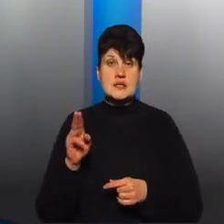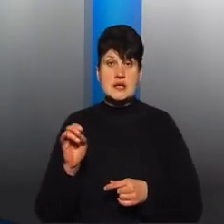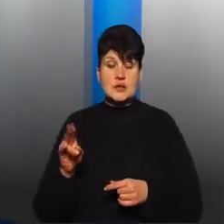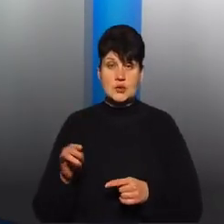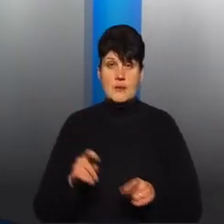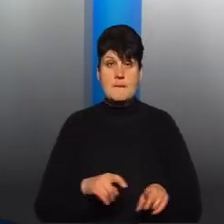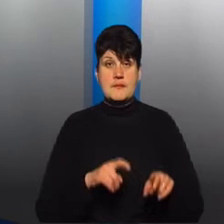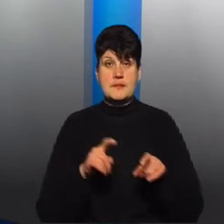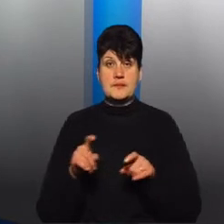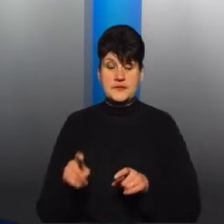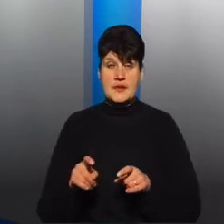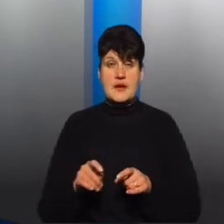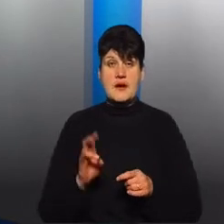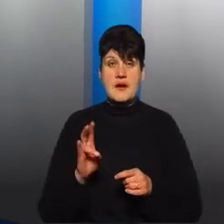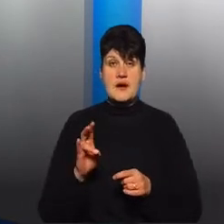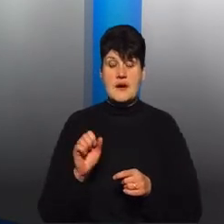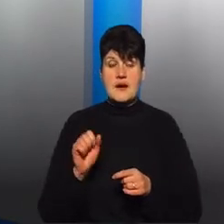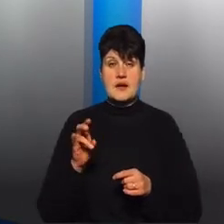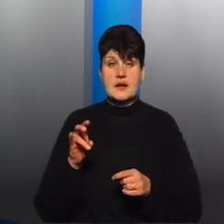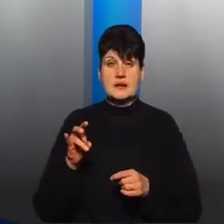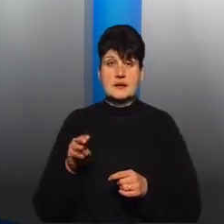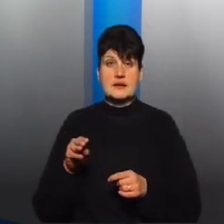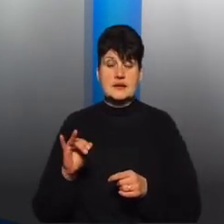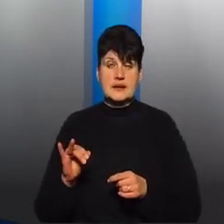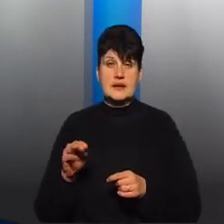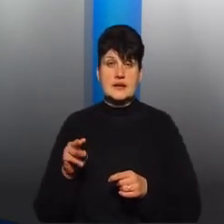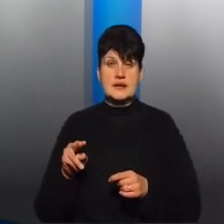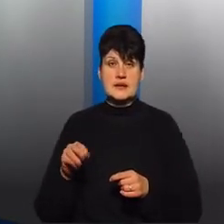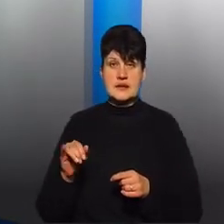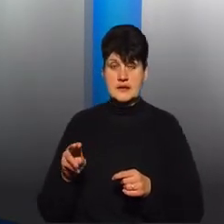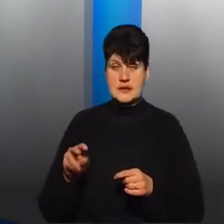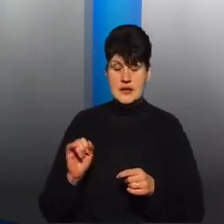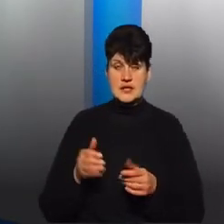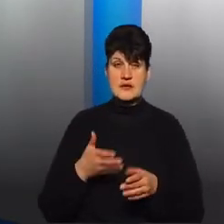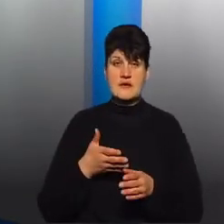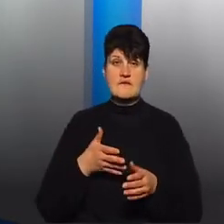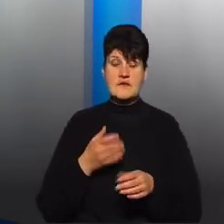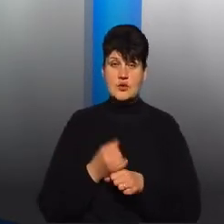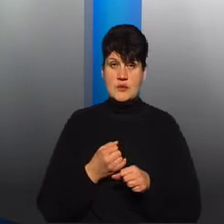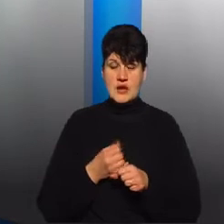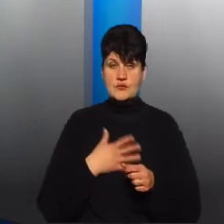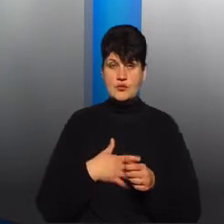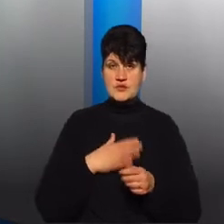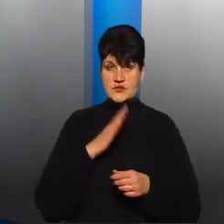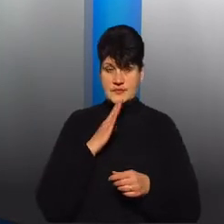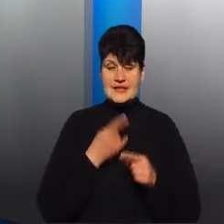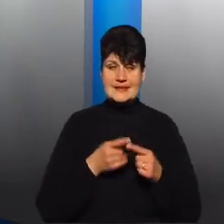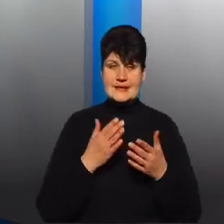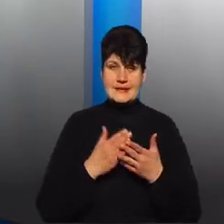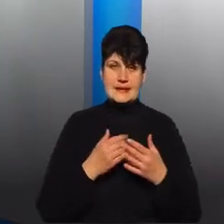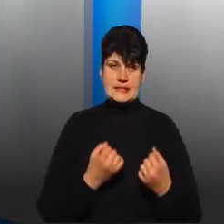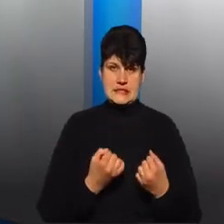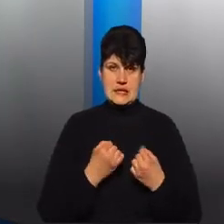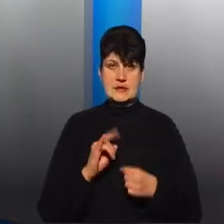які виробляються в організмі вагітної жінки. І це є уже певний захист дитинки після